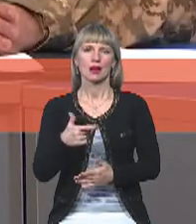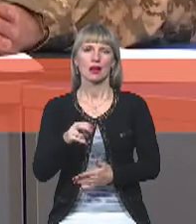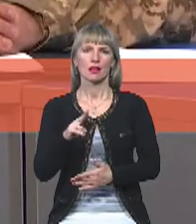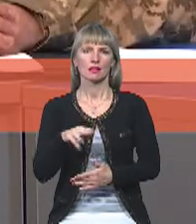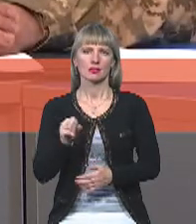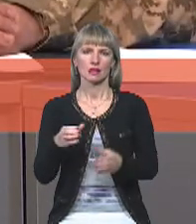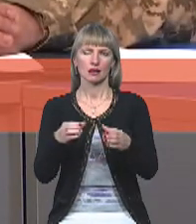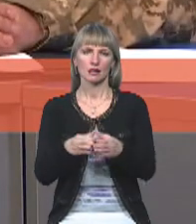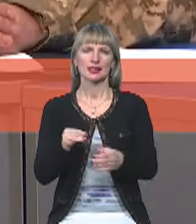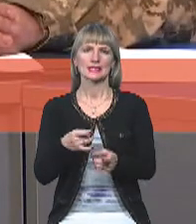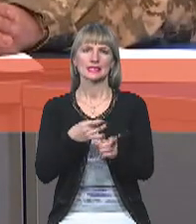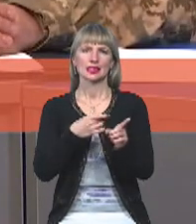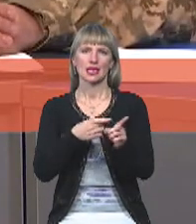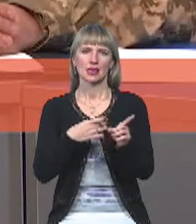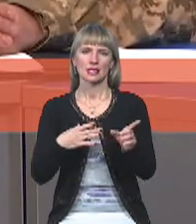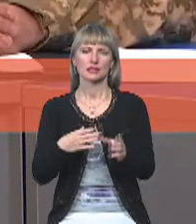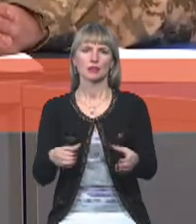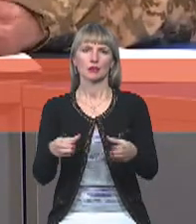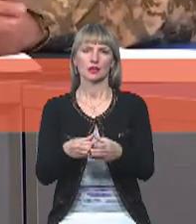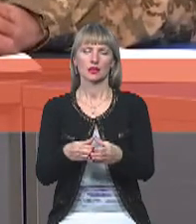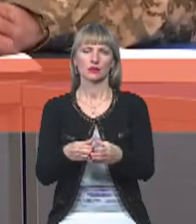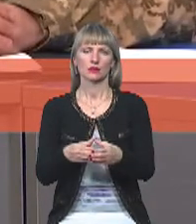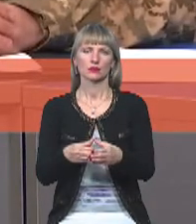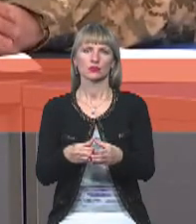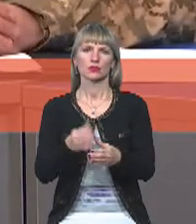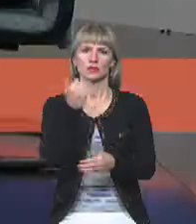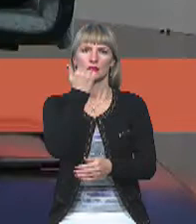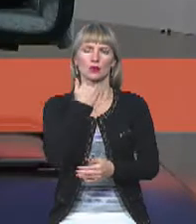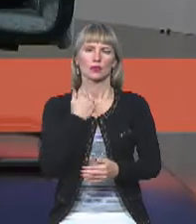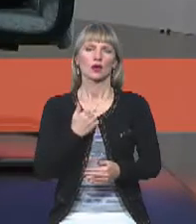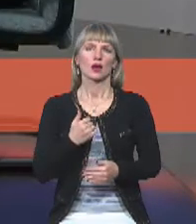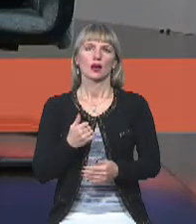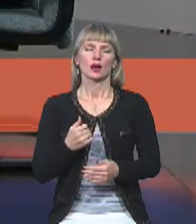оборони і стрілецькі батальйони територіальної оборони. Дякую.